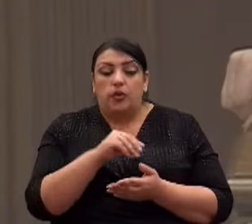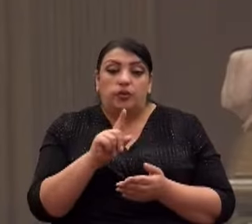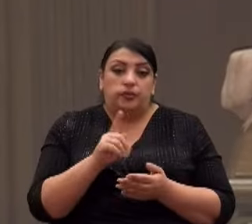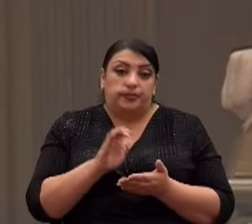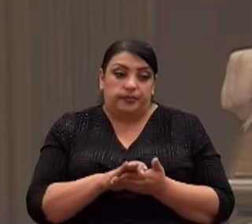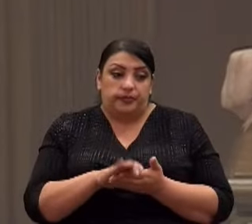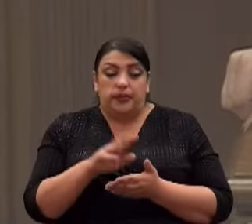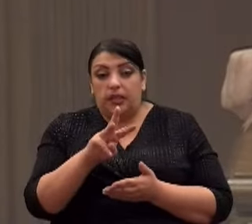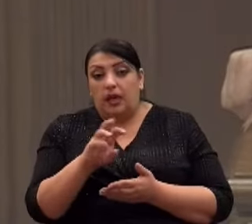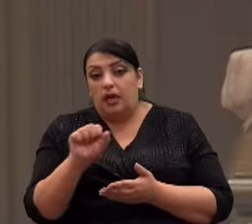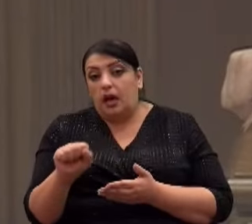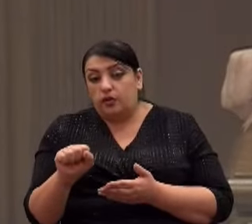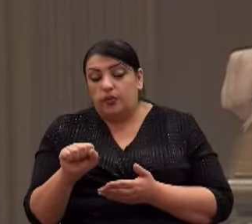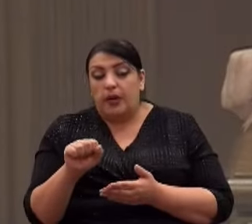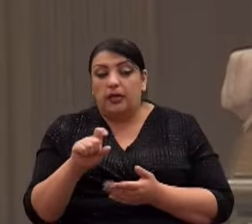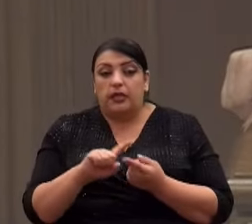Միքայել Արզումանյանի հետ կապված,